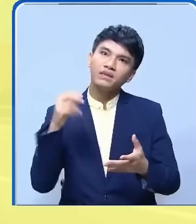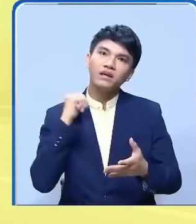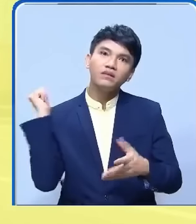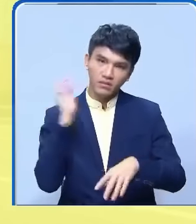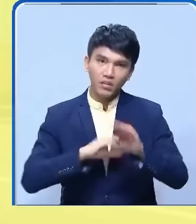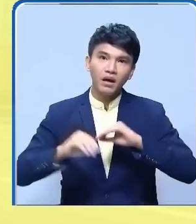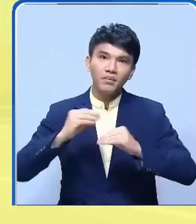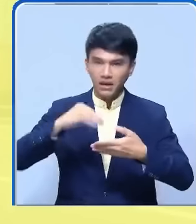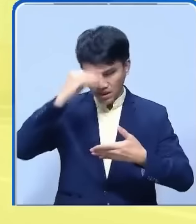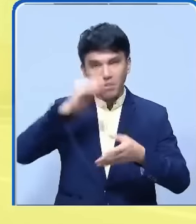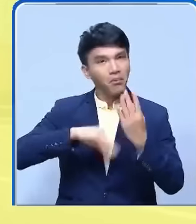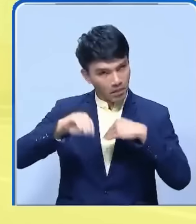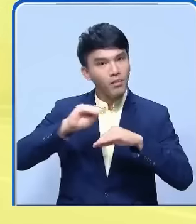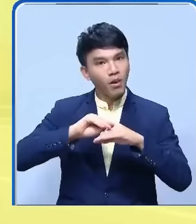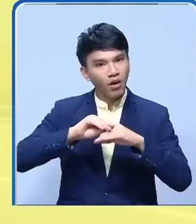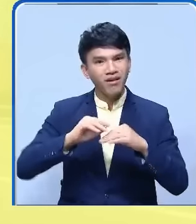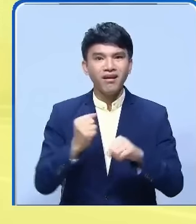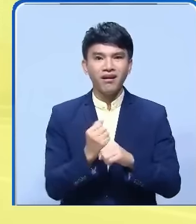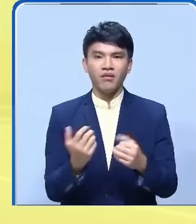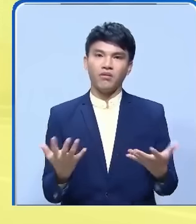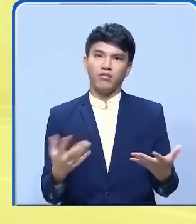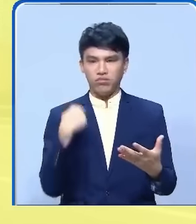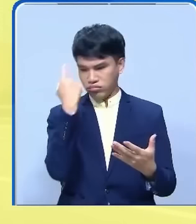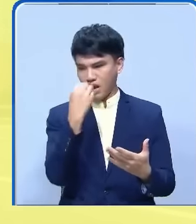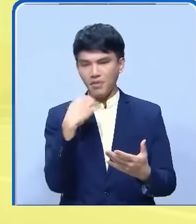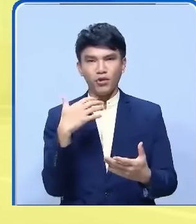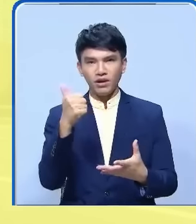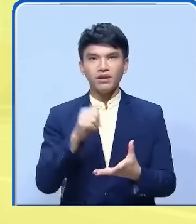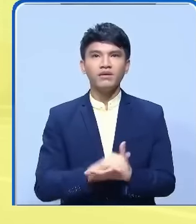หรือว่าอะไรทำไงดีใครบอกฉันหน่อย